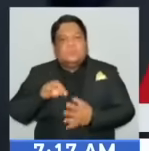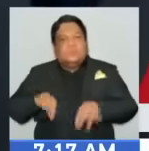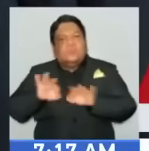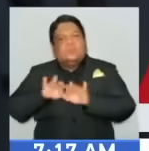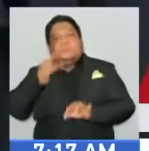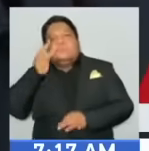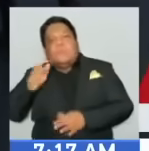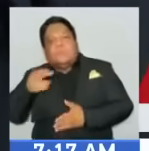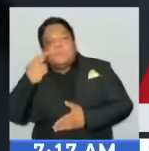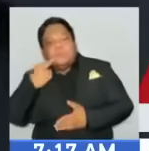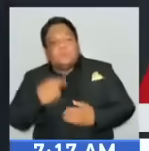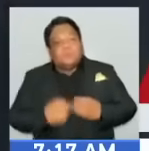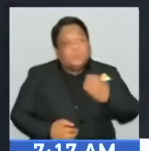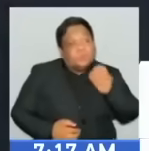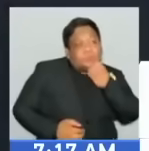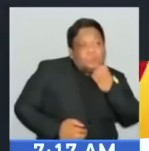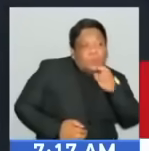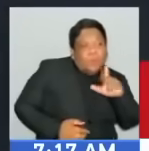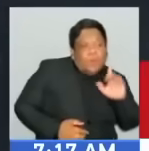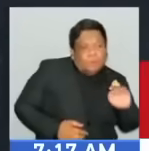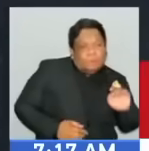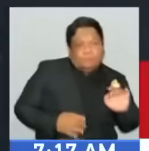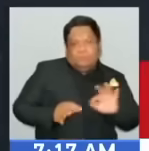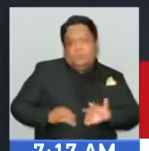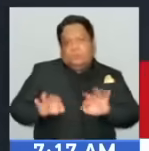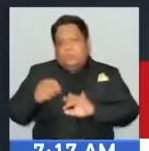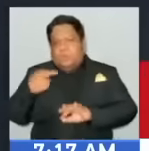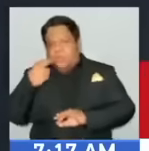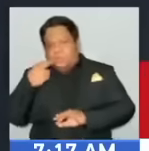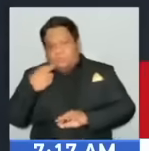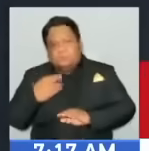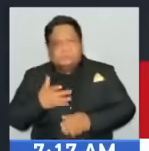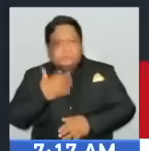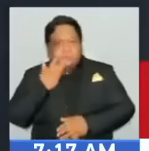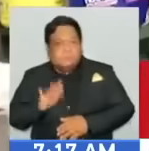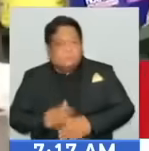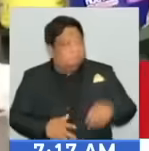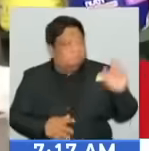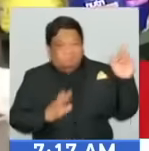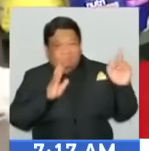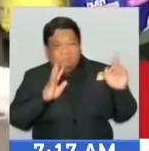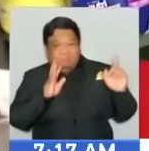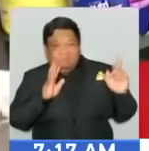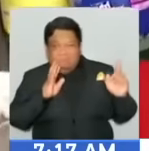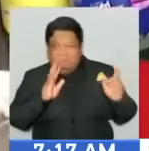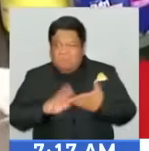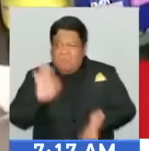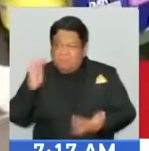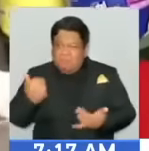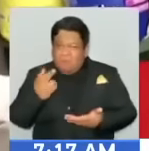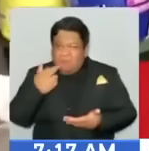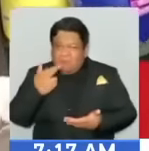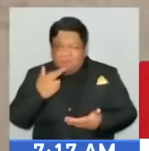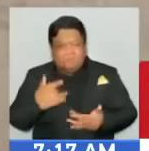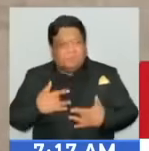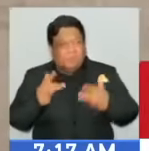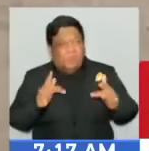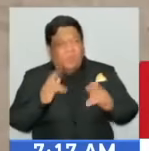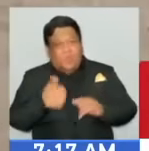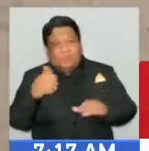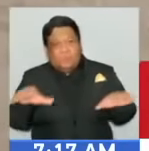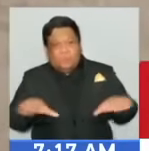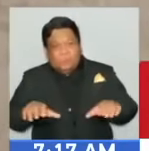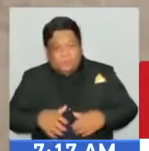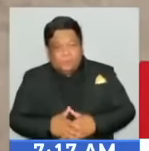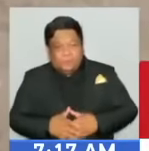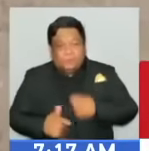Sobrang na. Mahal ng bigas. Paano yan ngayon? Ha? Kawawa yung walang trabaho. Sa tindahan na ito sa Litex Market, 3 piso